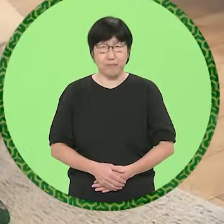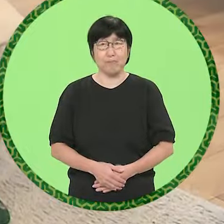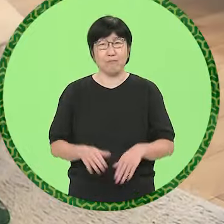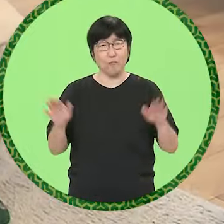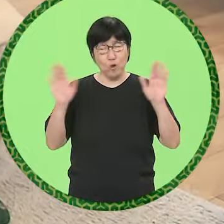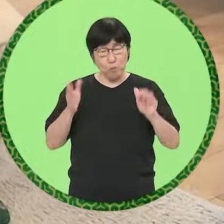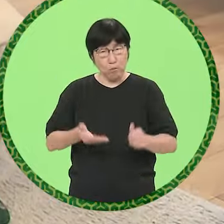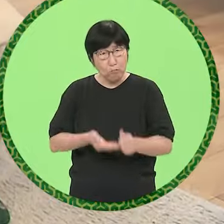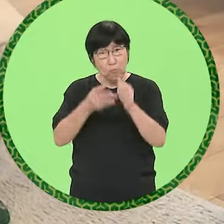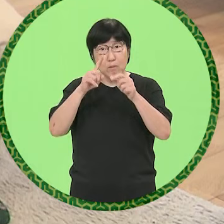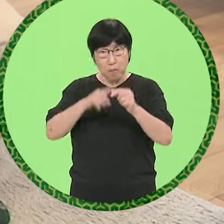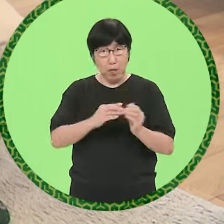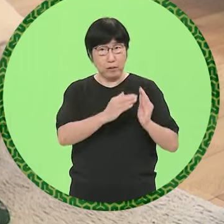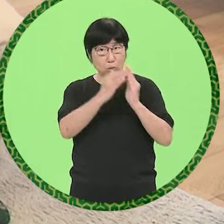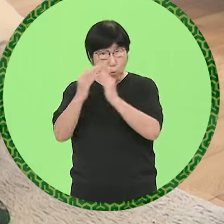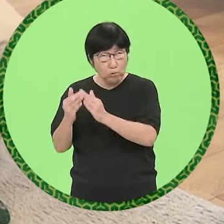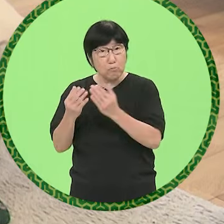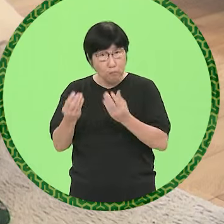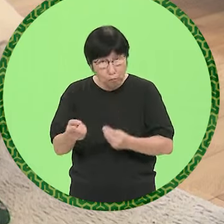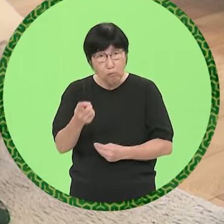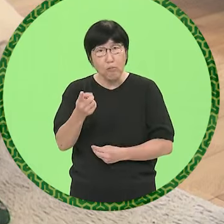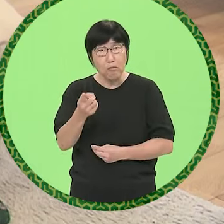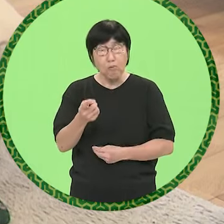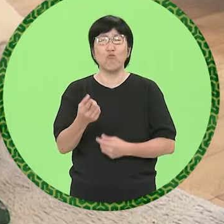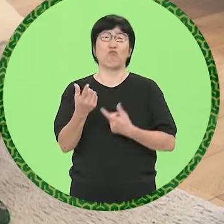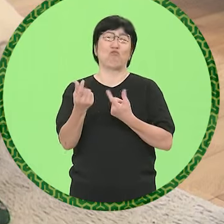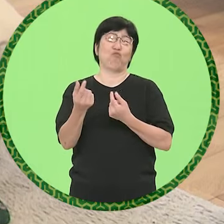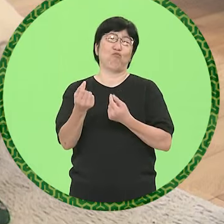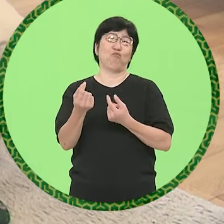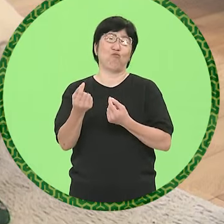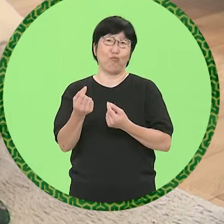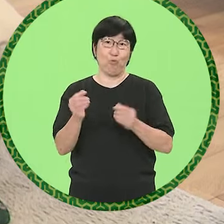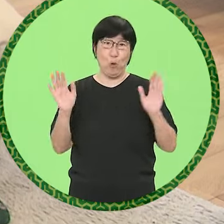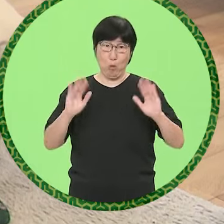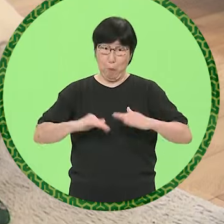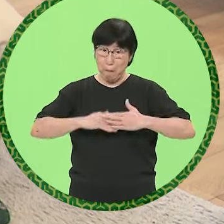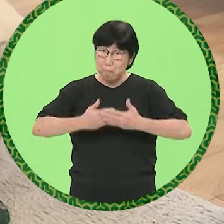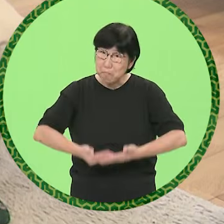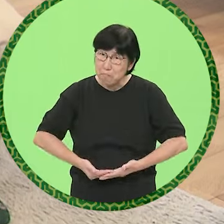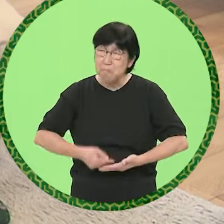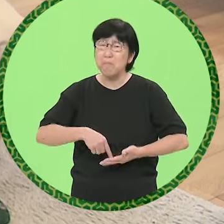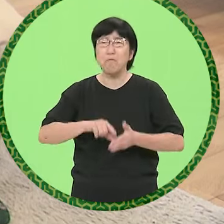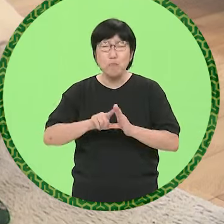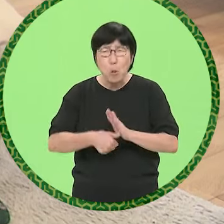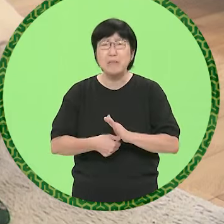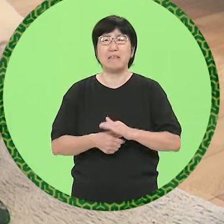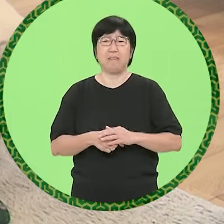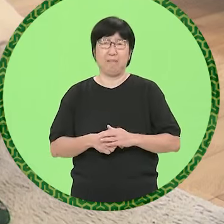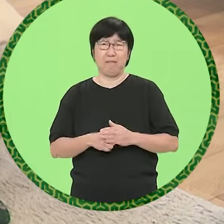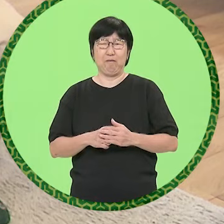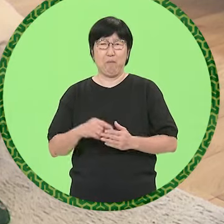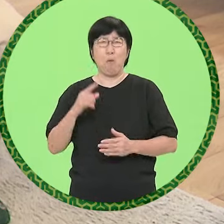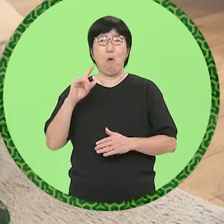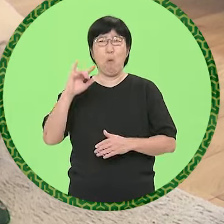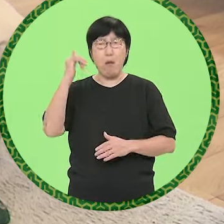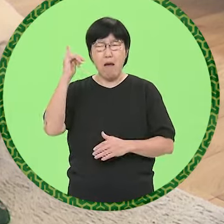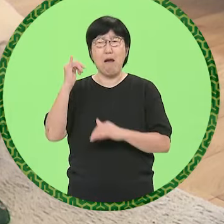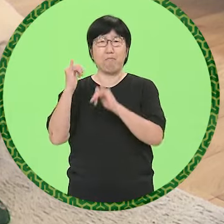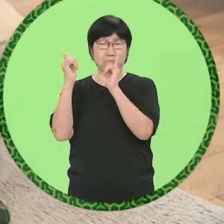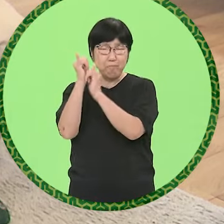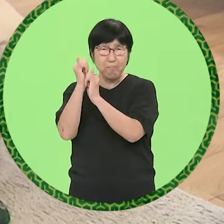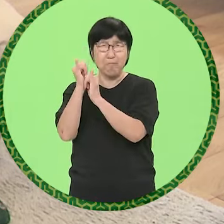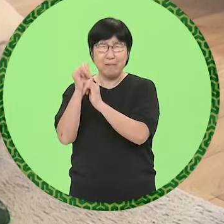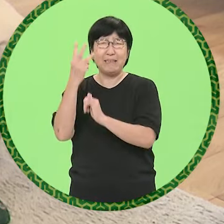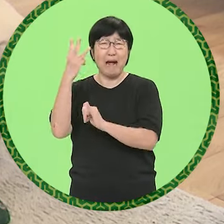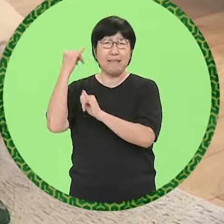お子様の子育てのために引っ越しをされたんですか？ はい、そうですね。子供ができたタイミングで、この3